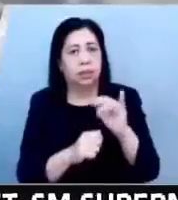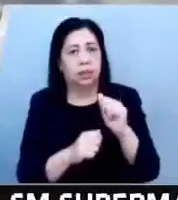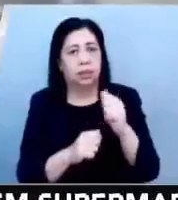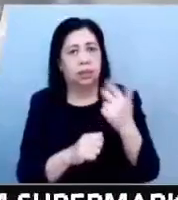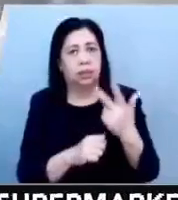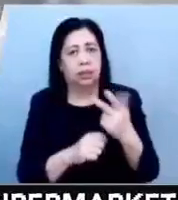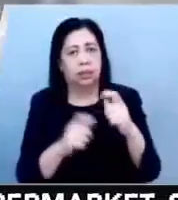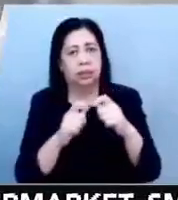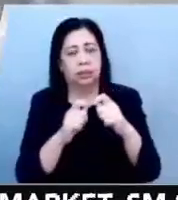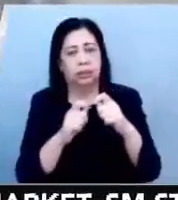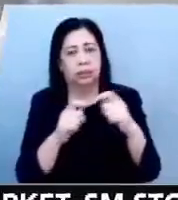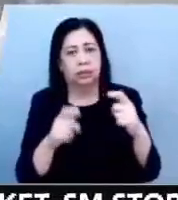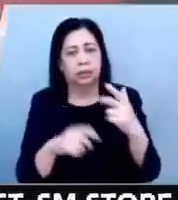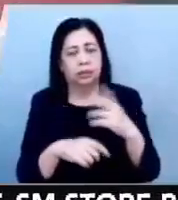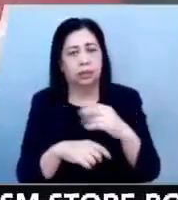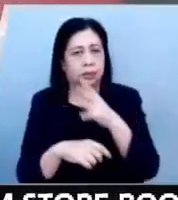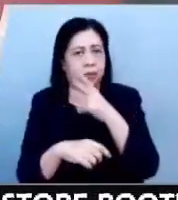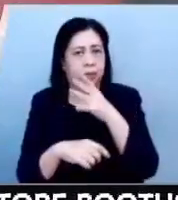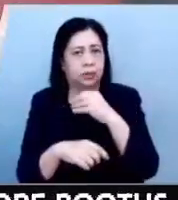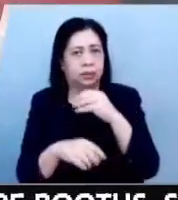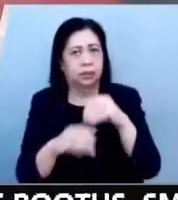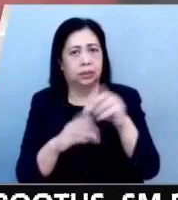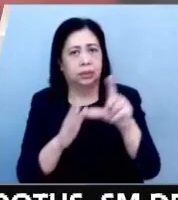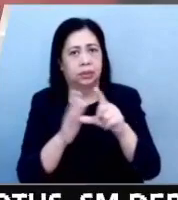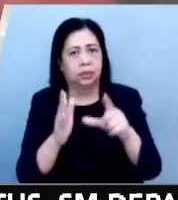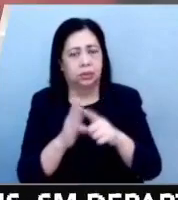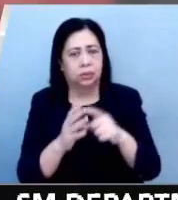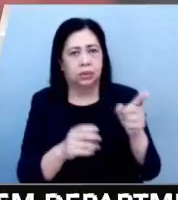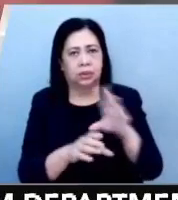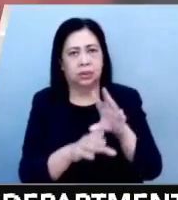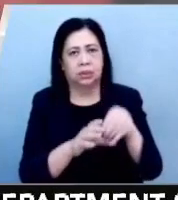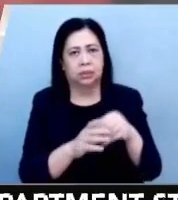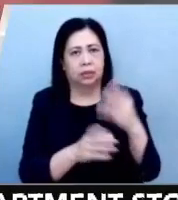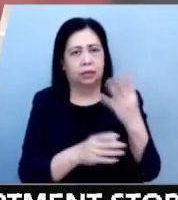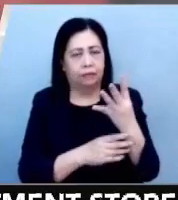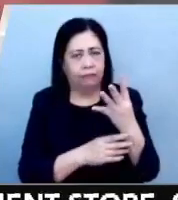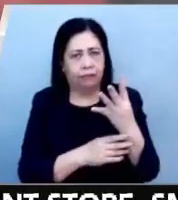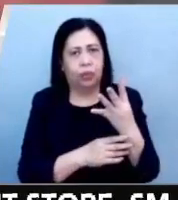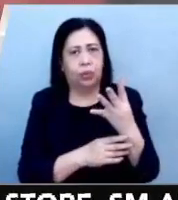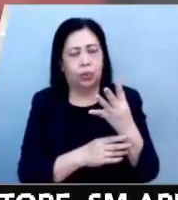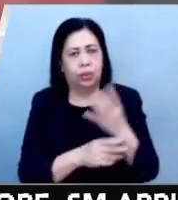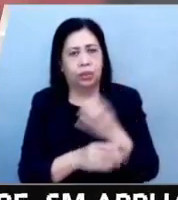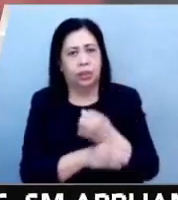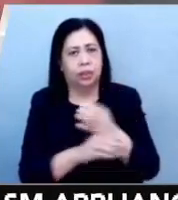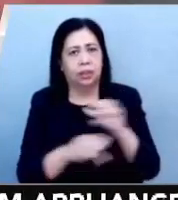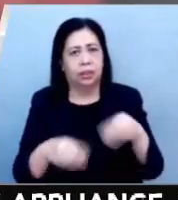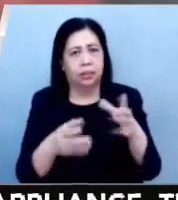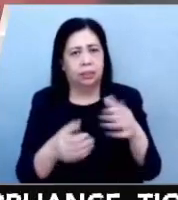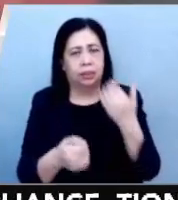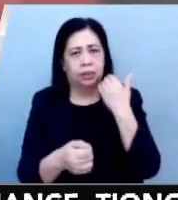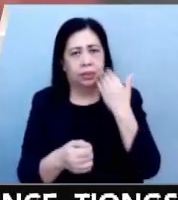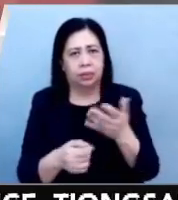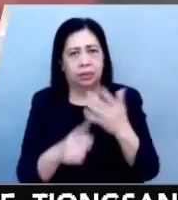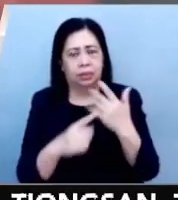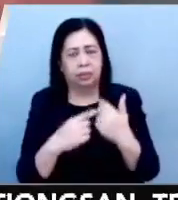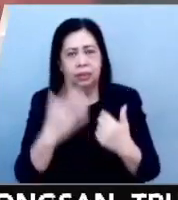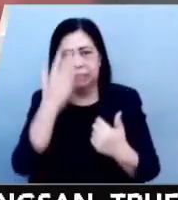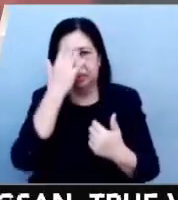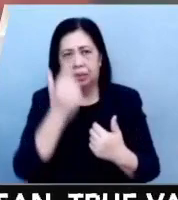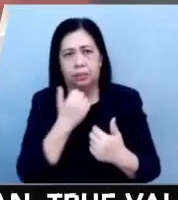biyanan. Isa si Castelvi sa apat na Pinoy caregiver na nasawi sa pag-atake ng Hamas sa Southern Israel noong October